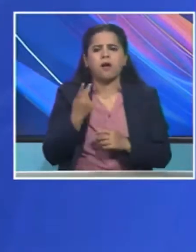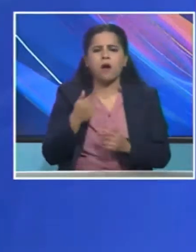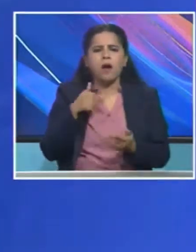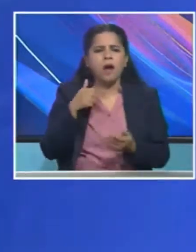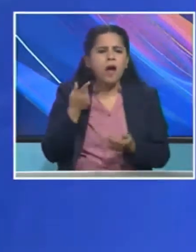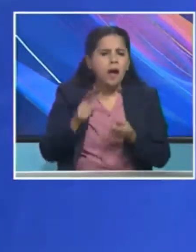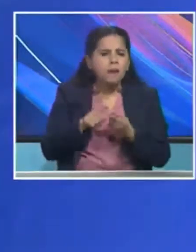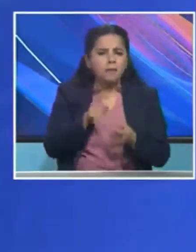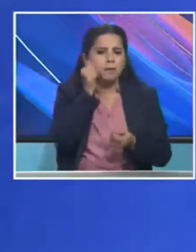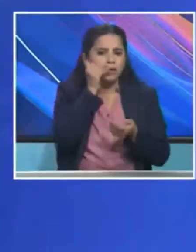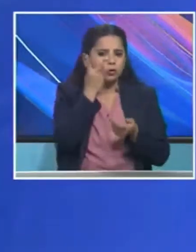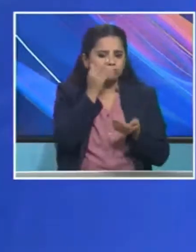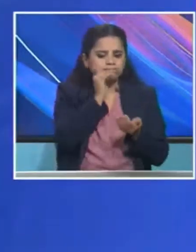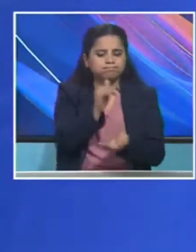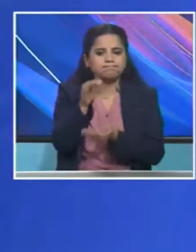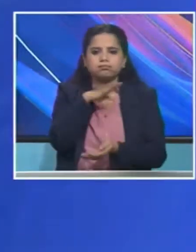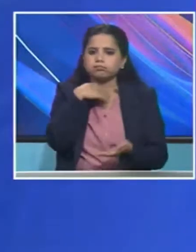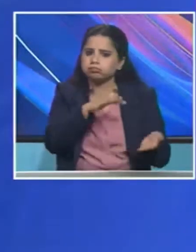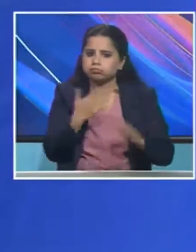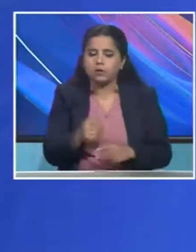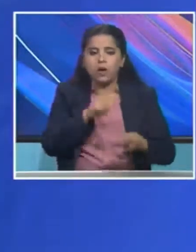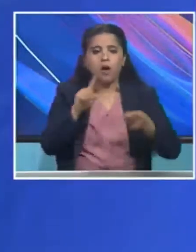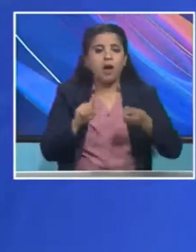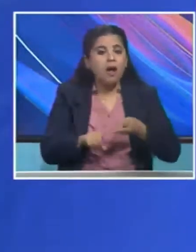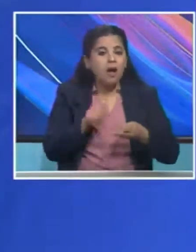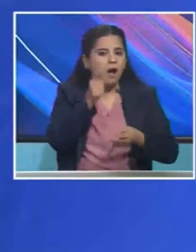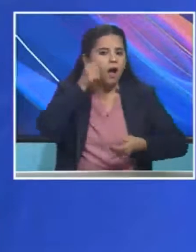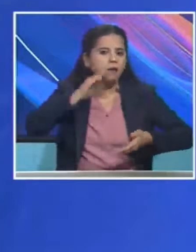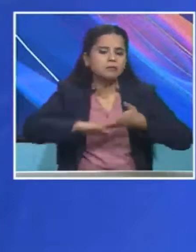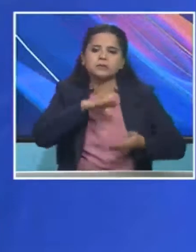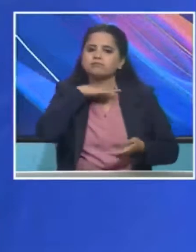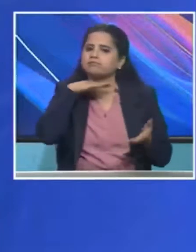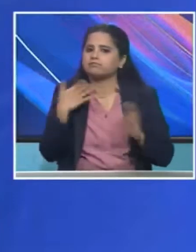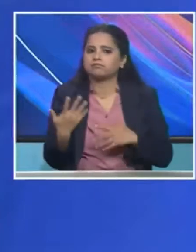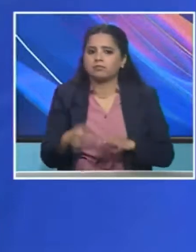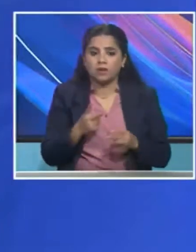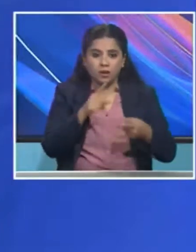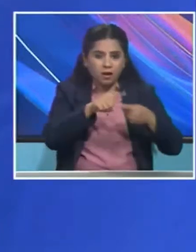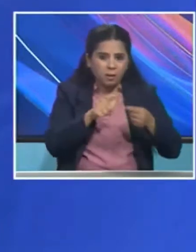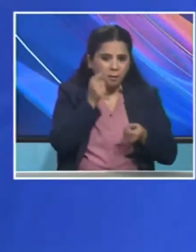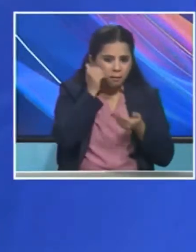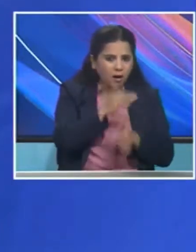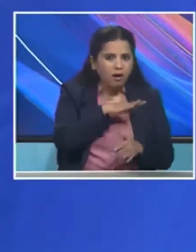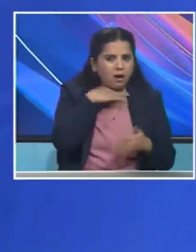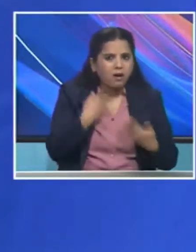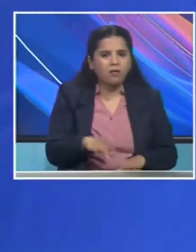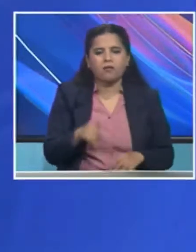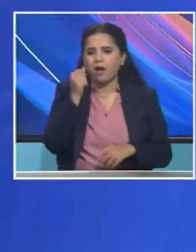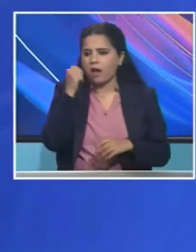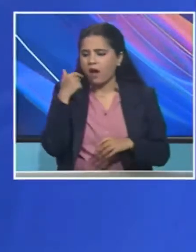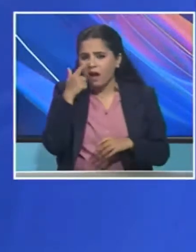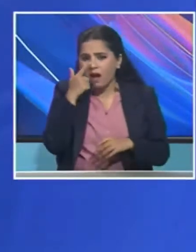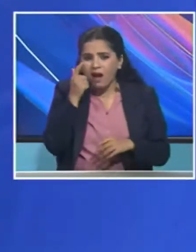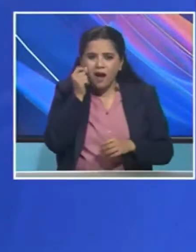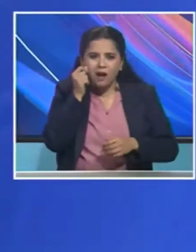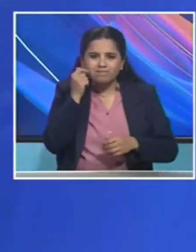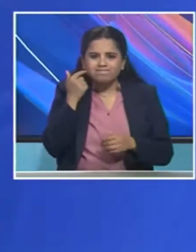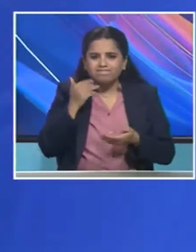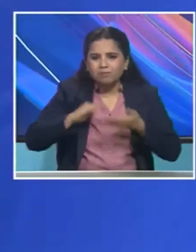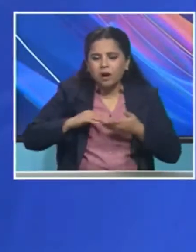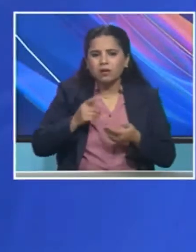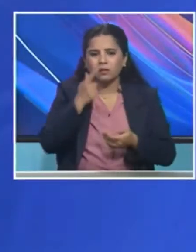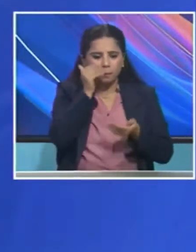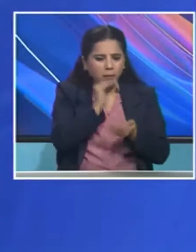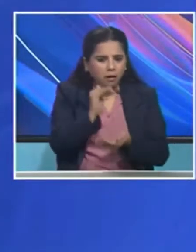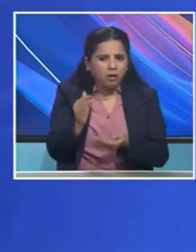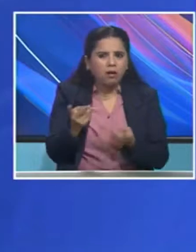2 बेटे खो दिए और उसके बाद अपने पति को भी खो दिया। अपने बेटे और पति के खो देने से वो एक तरीके से टूट गई और आध्यात्म की शरण